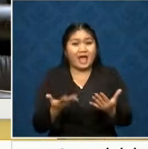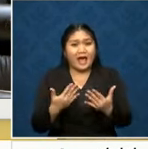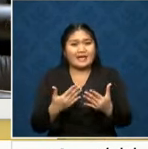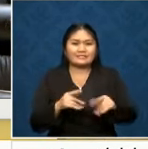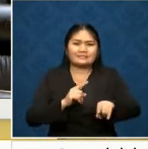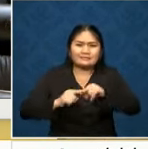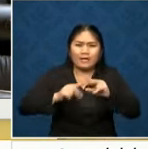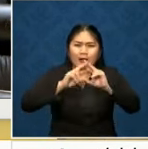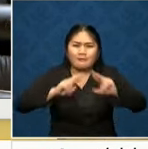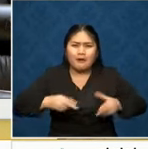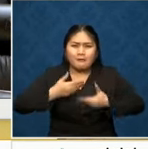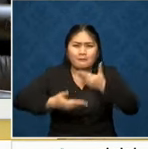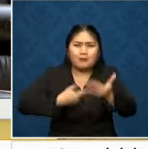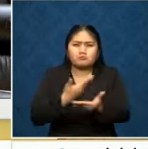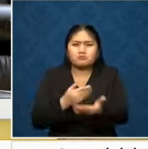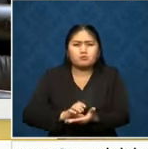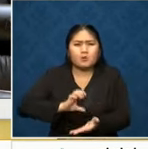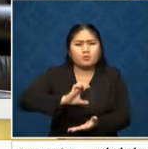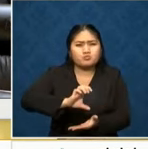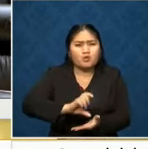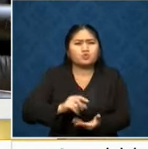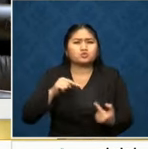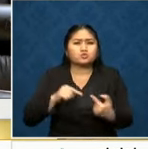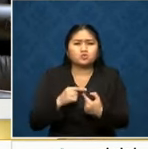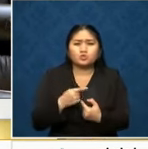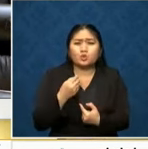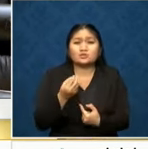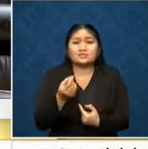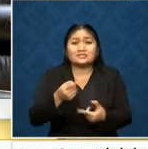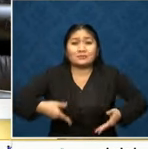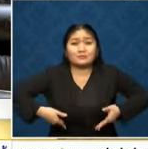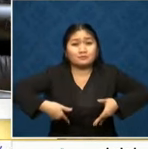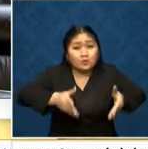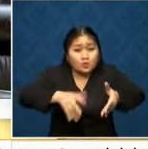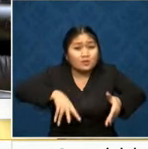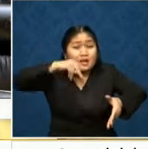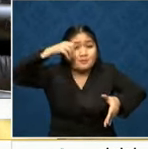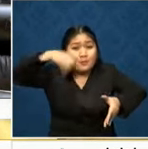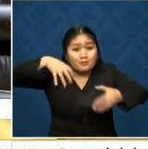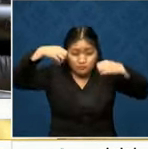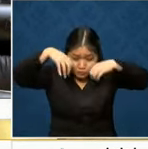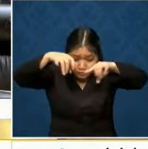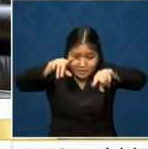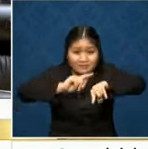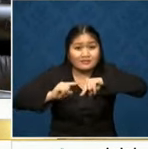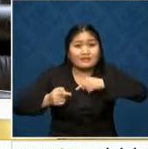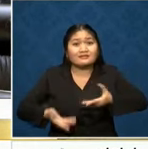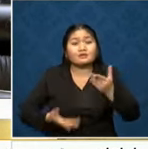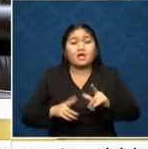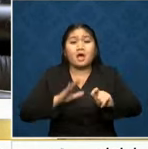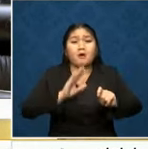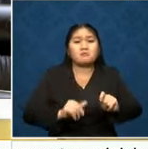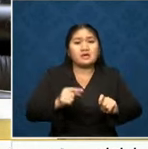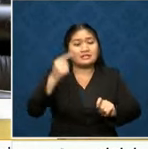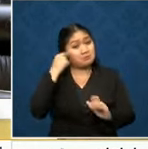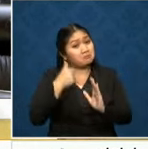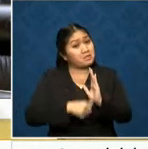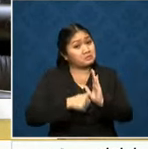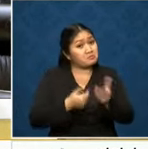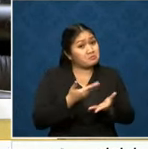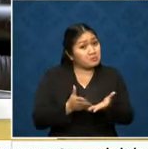ๆที่จะมาลงทุนในระบบสาธารณูปโภคด้วยเช่นถนนน้ำประปาหรือไฟฟ้าในบางเมืองที่มีการคิดภาษีแบบ